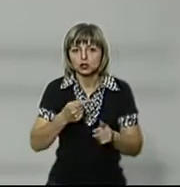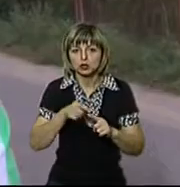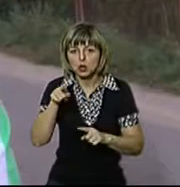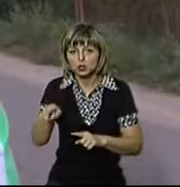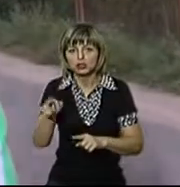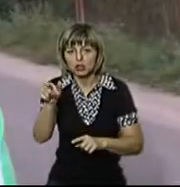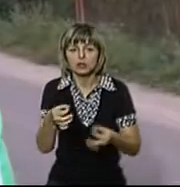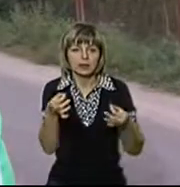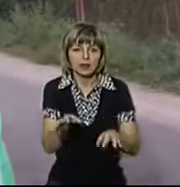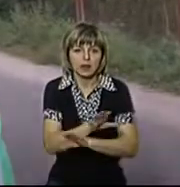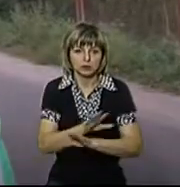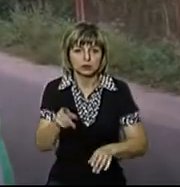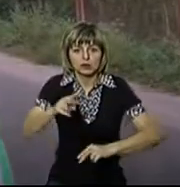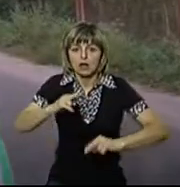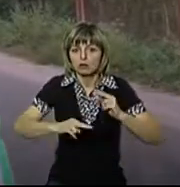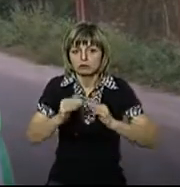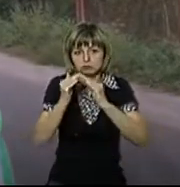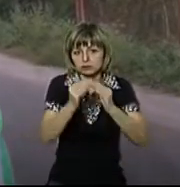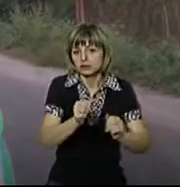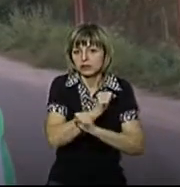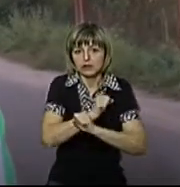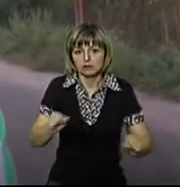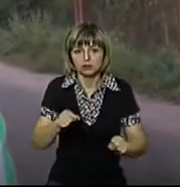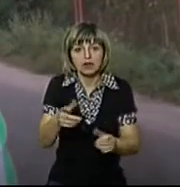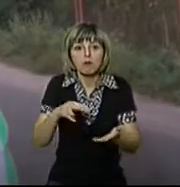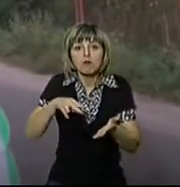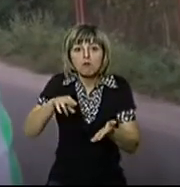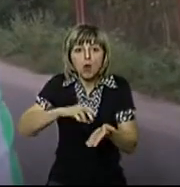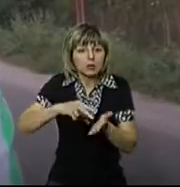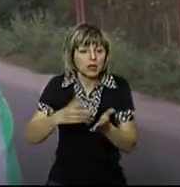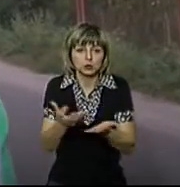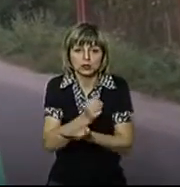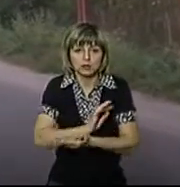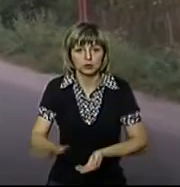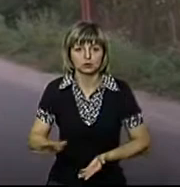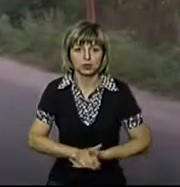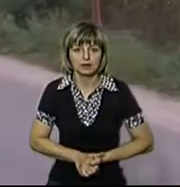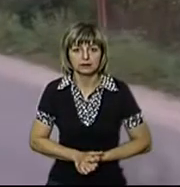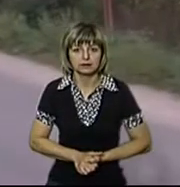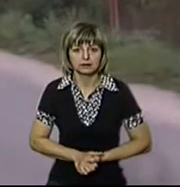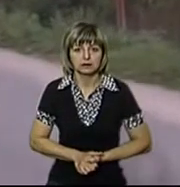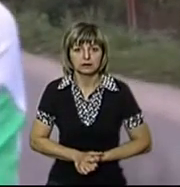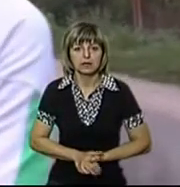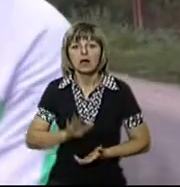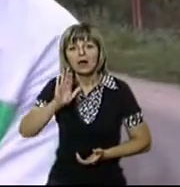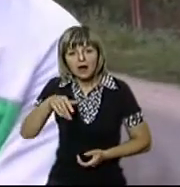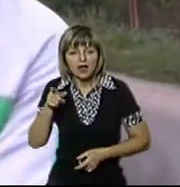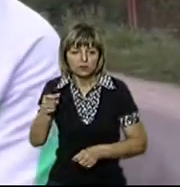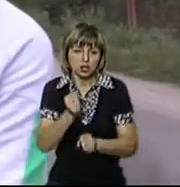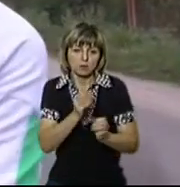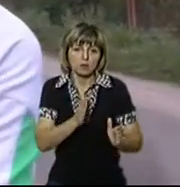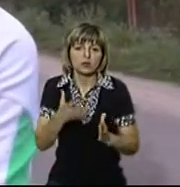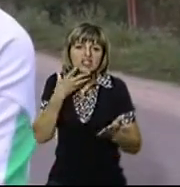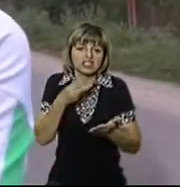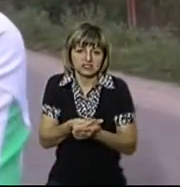разі не допустити. Так там ніякої будівлі не може бути, вона по планах навіть не виходить. Вона переживає. Навіть по планах не виходить. Хай поновують порядок в себе. Я не знаю, чого